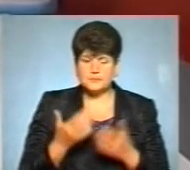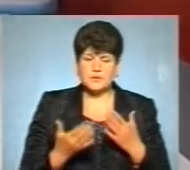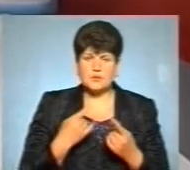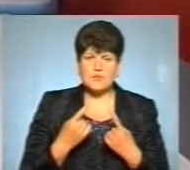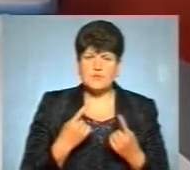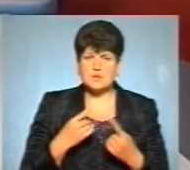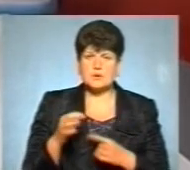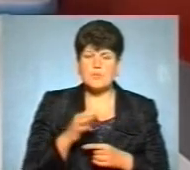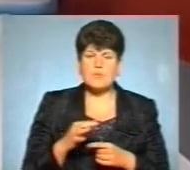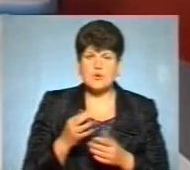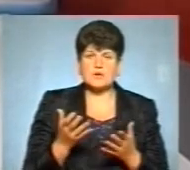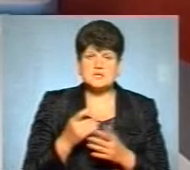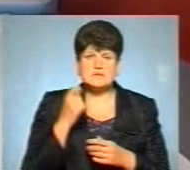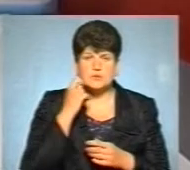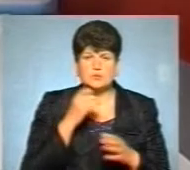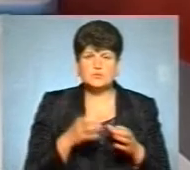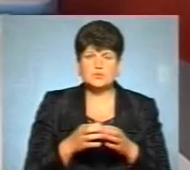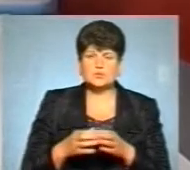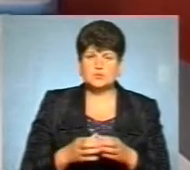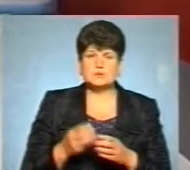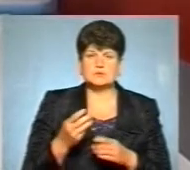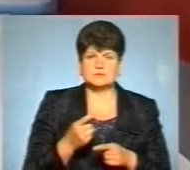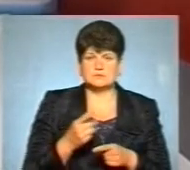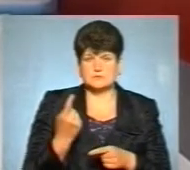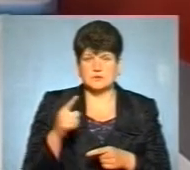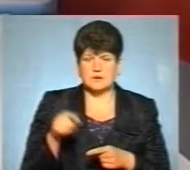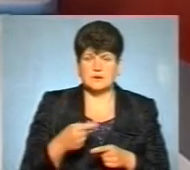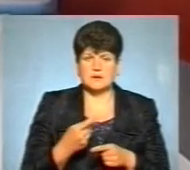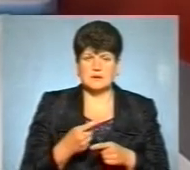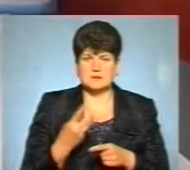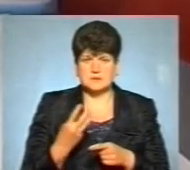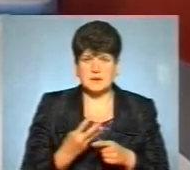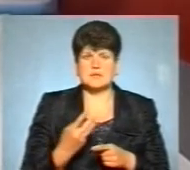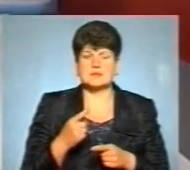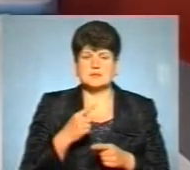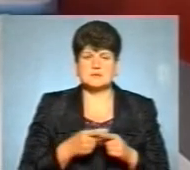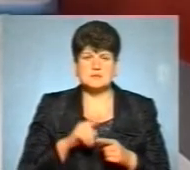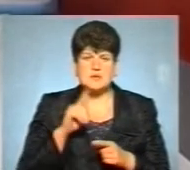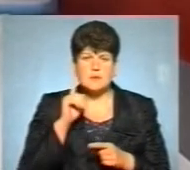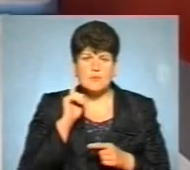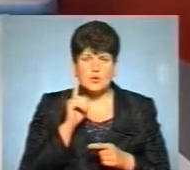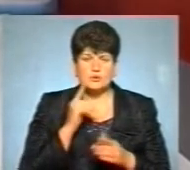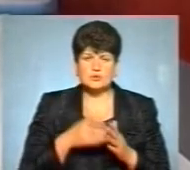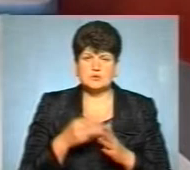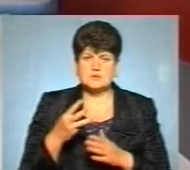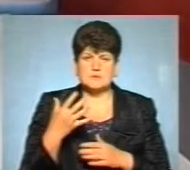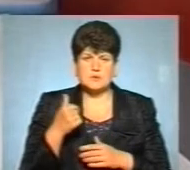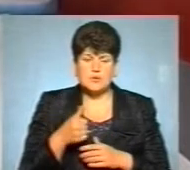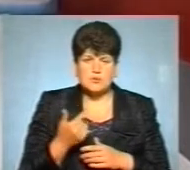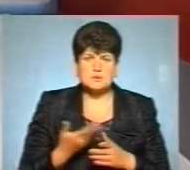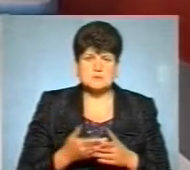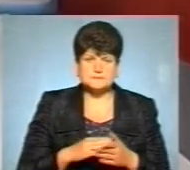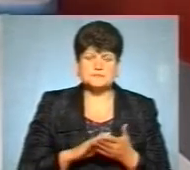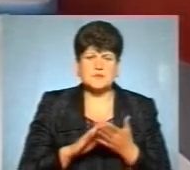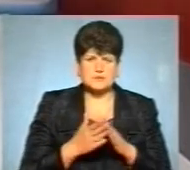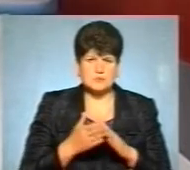знову ж таки, про якісь вікові групи, то третина – це молодь до 35 років. Mm-hmm. Така ситуація, ми чули,